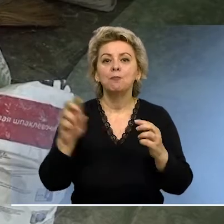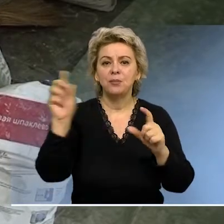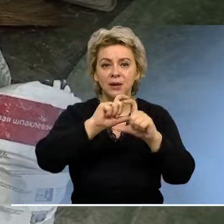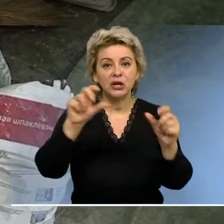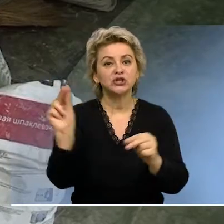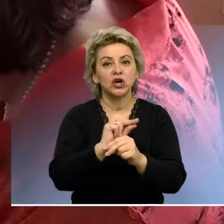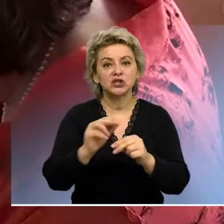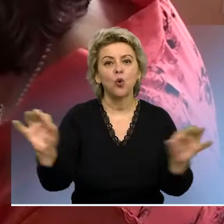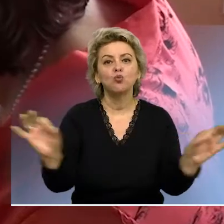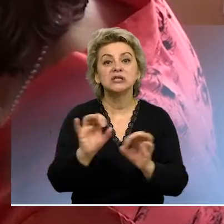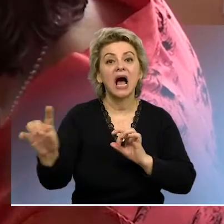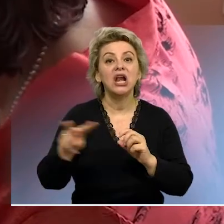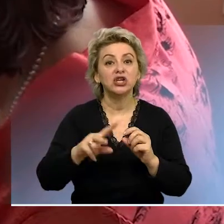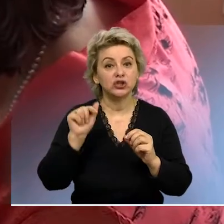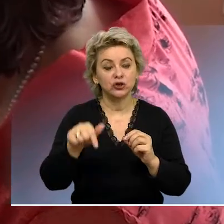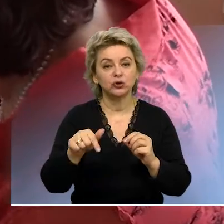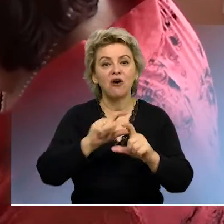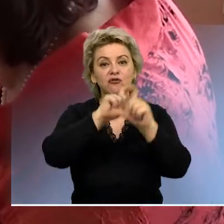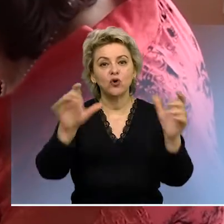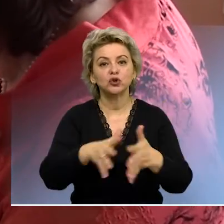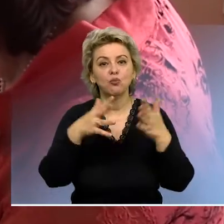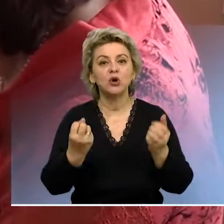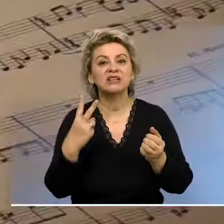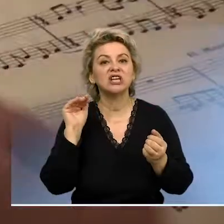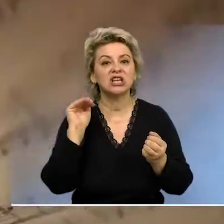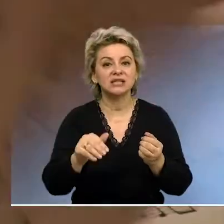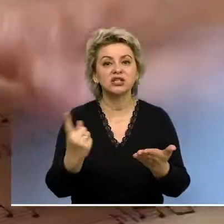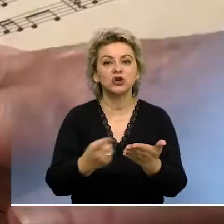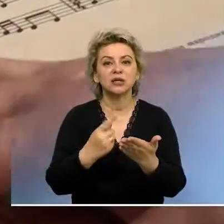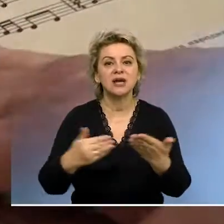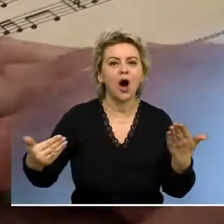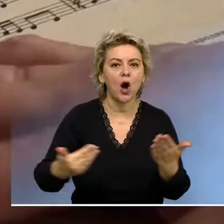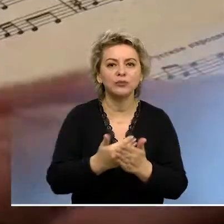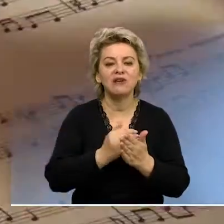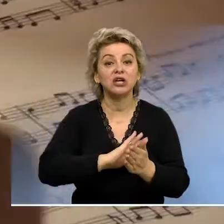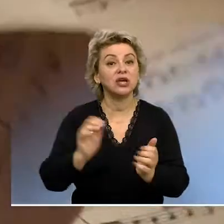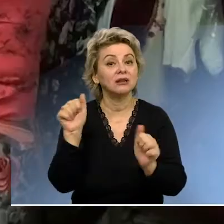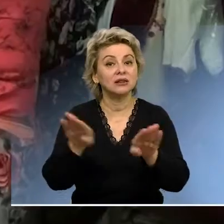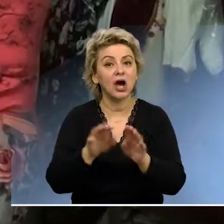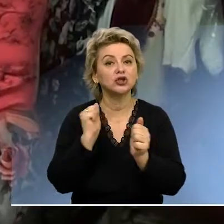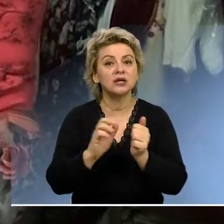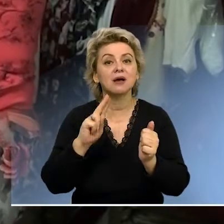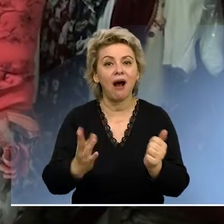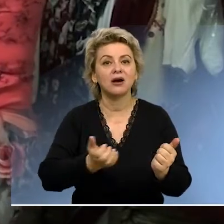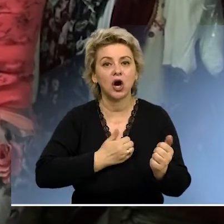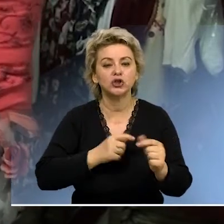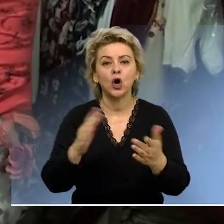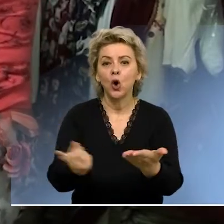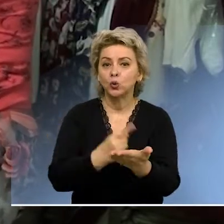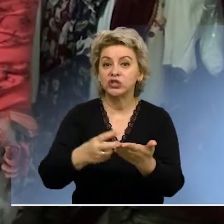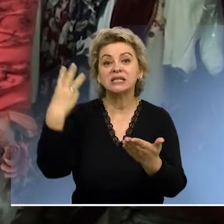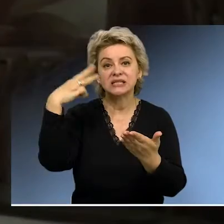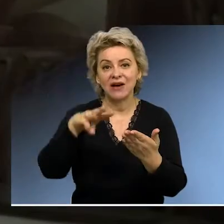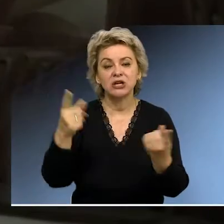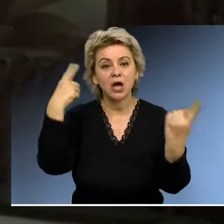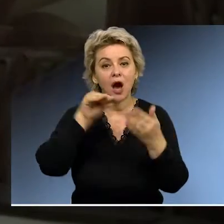лаком. Библиотеки реставрируют музыкальную литературу. В фонде более 12 тысяч книг. Обновляют не так часто, как хотелось